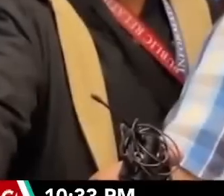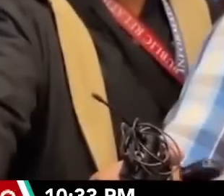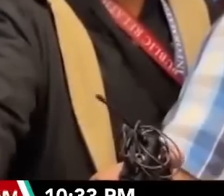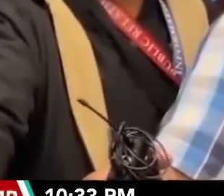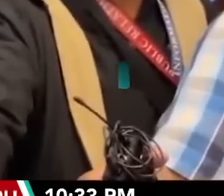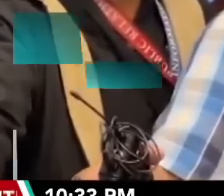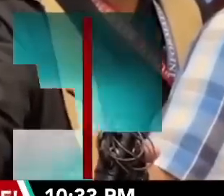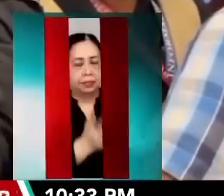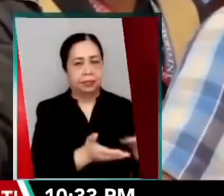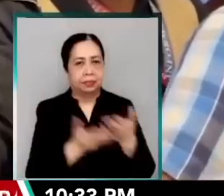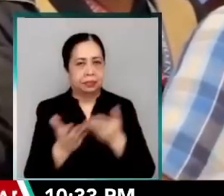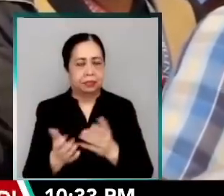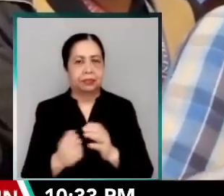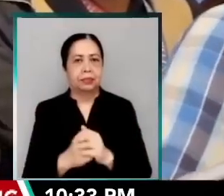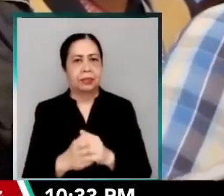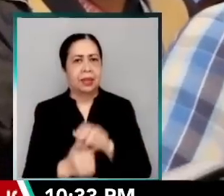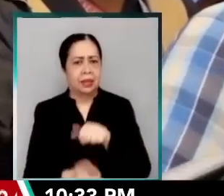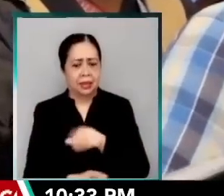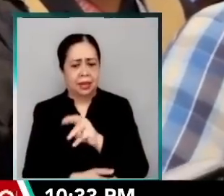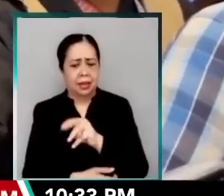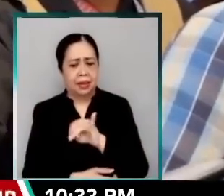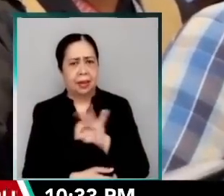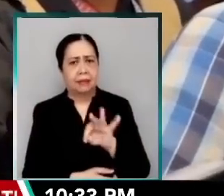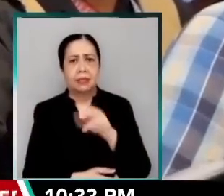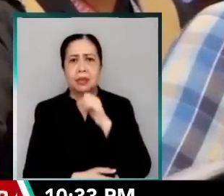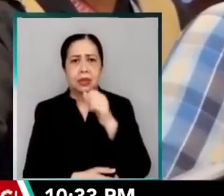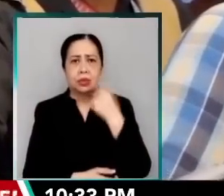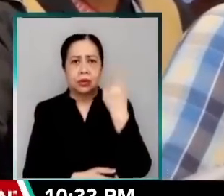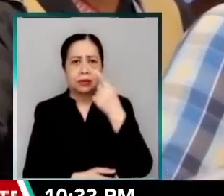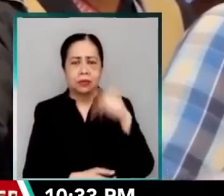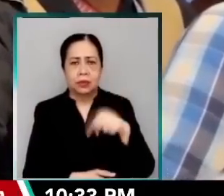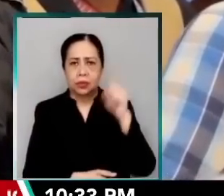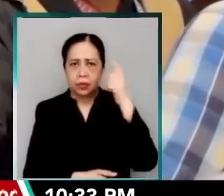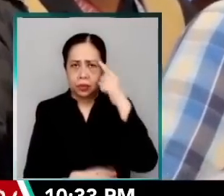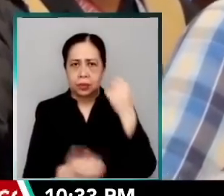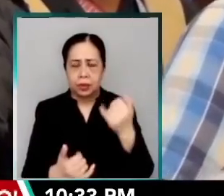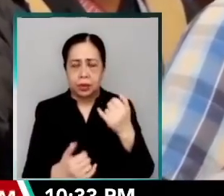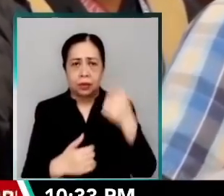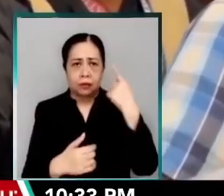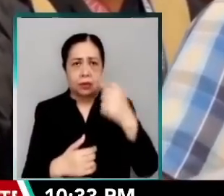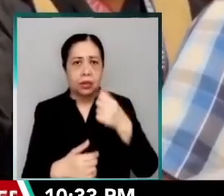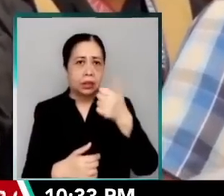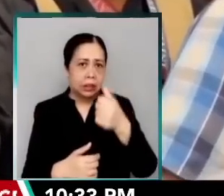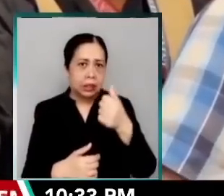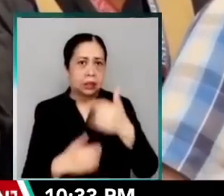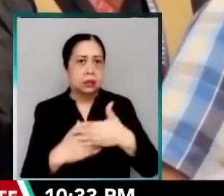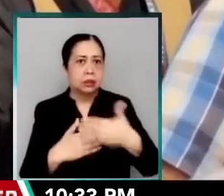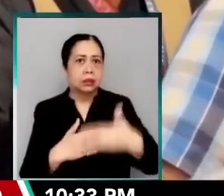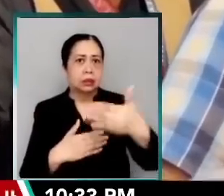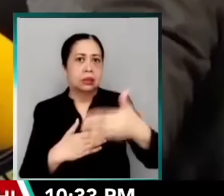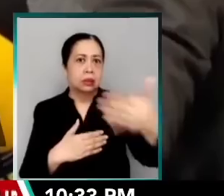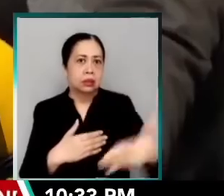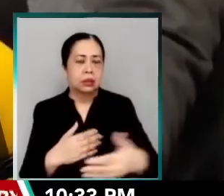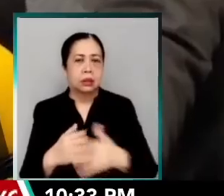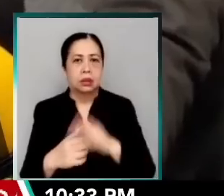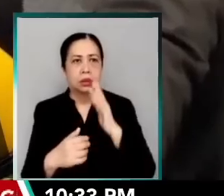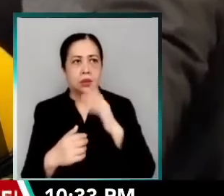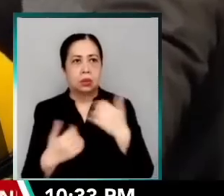This Maharlika Fund is not only for this administration. It is for the next 10 administrations. I mean, this will outlive us.